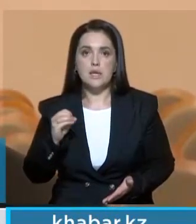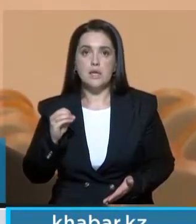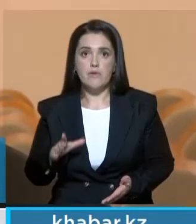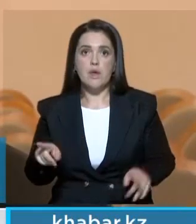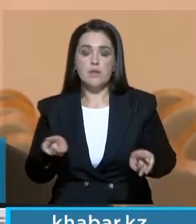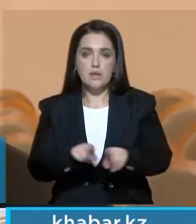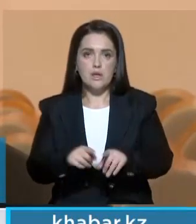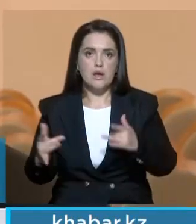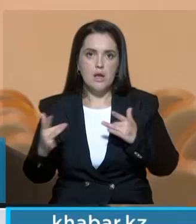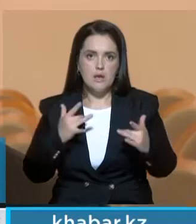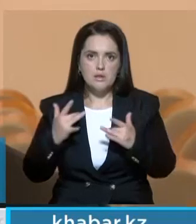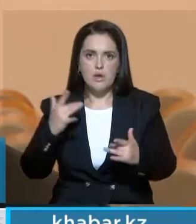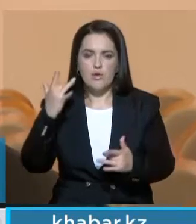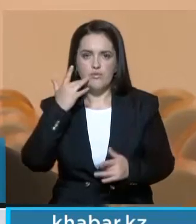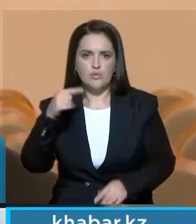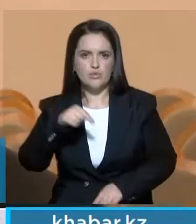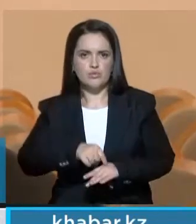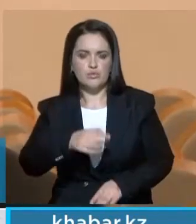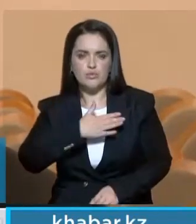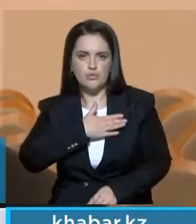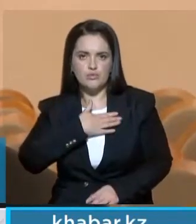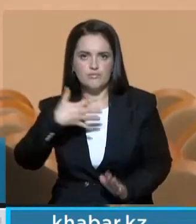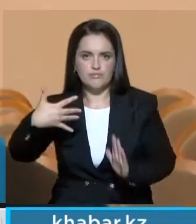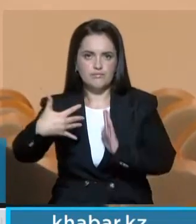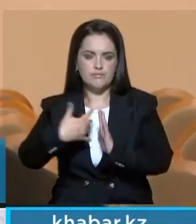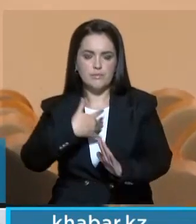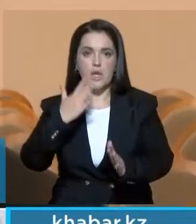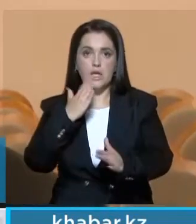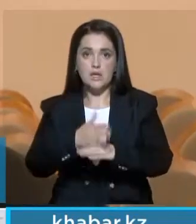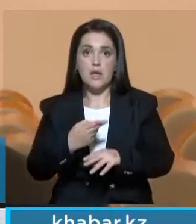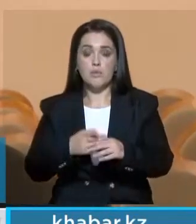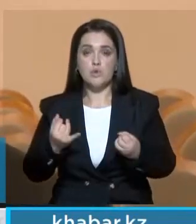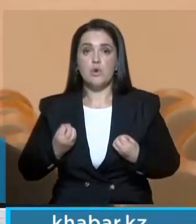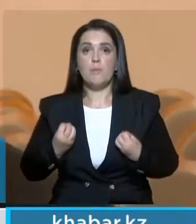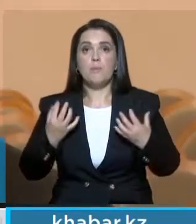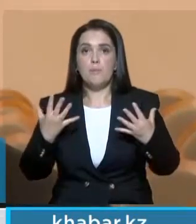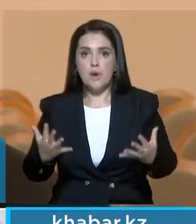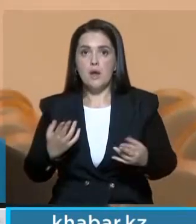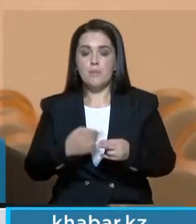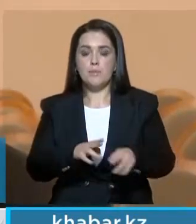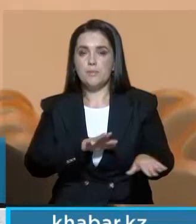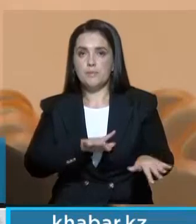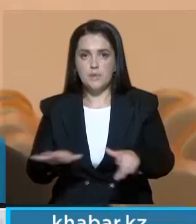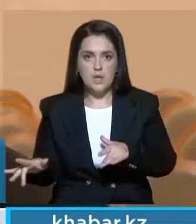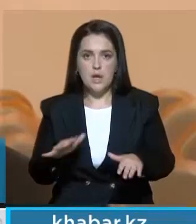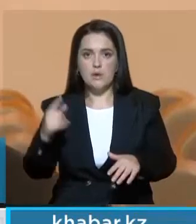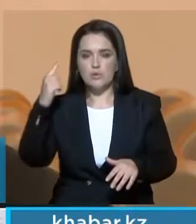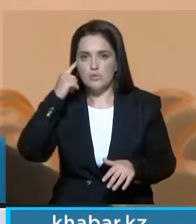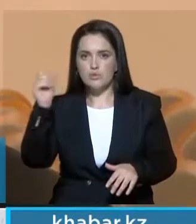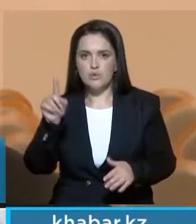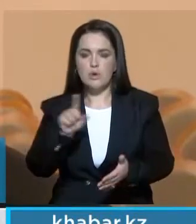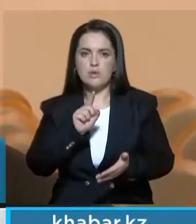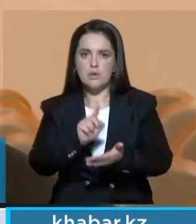такие концерты всегда глубоко проникают в душу зрителей, и по случаю замечательного праздника проходит данное мероприятие. Думаю, что они